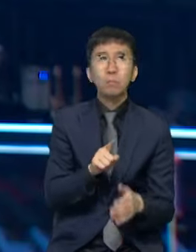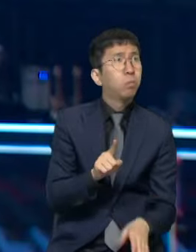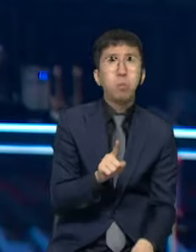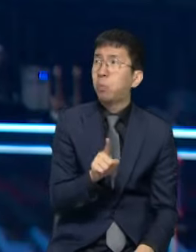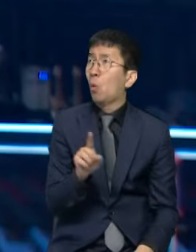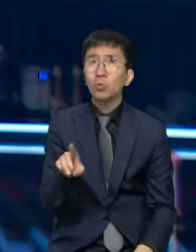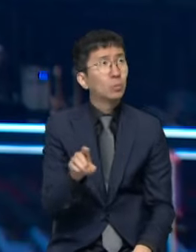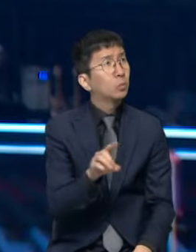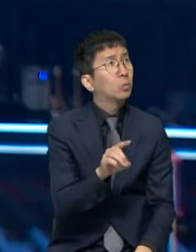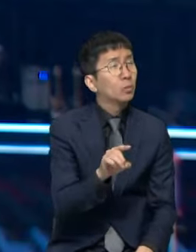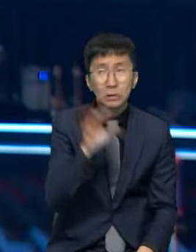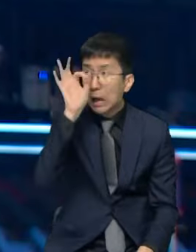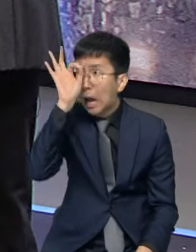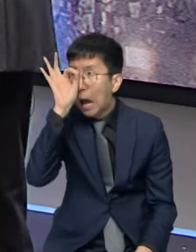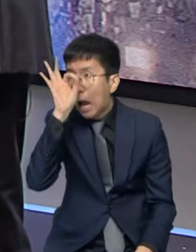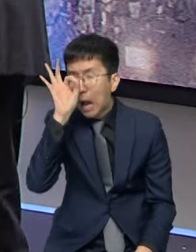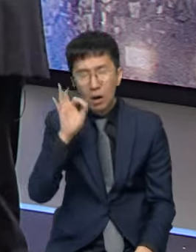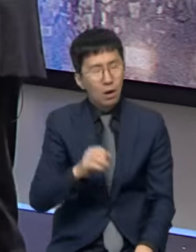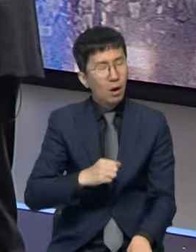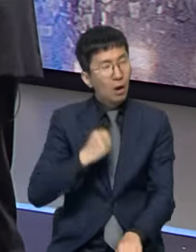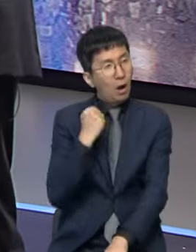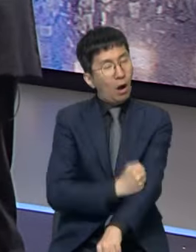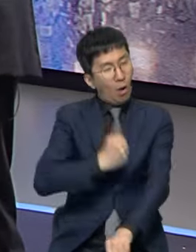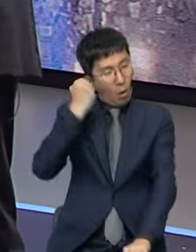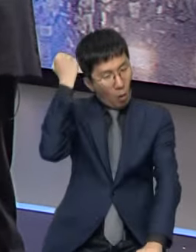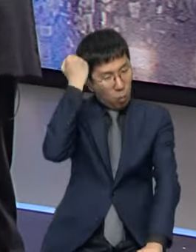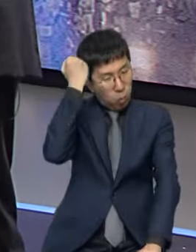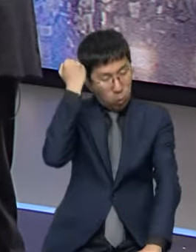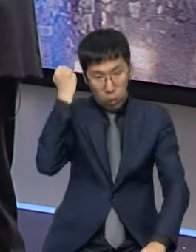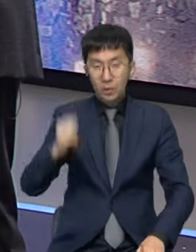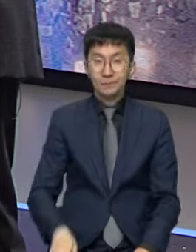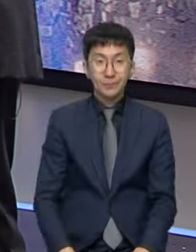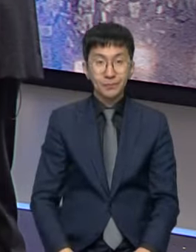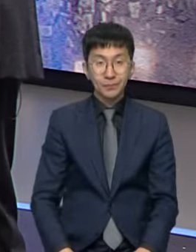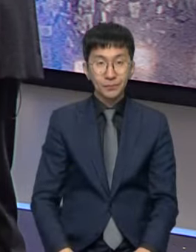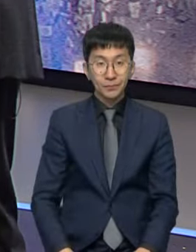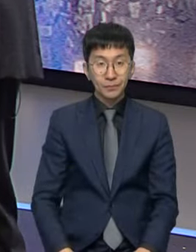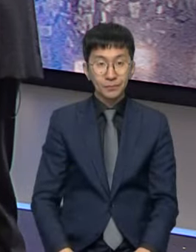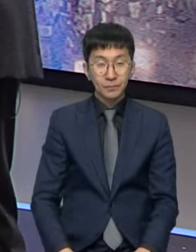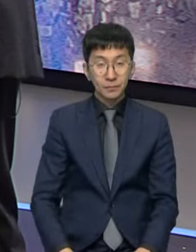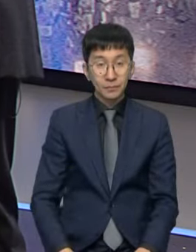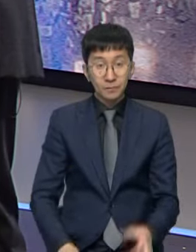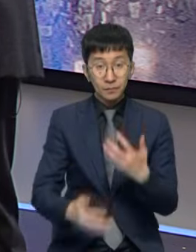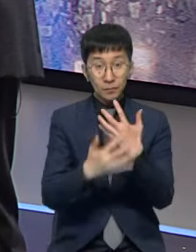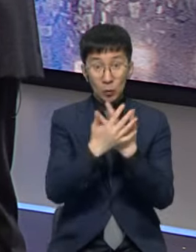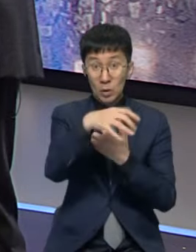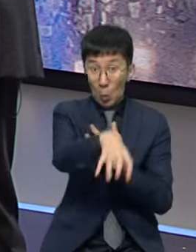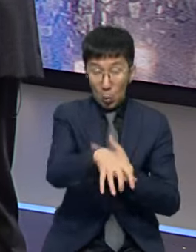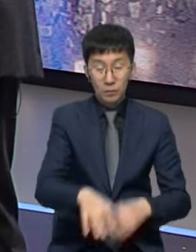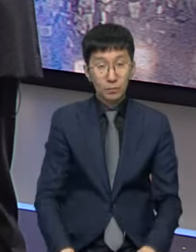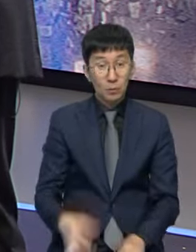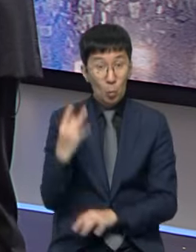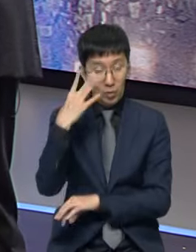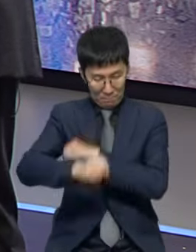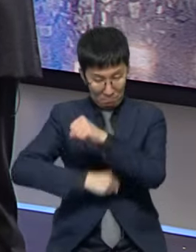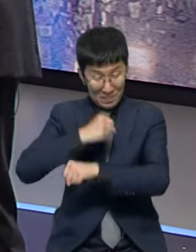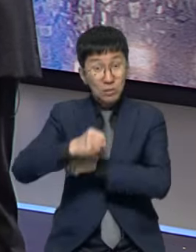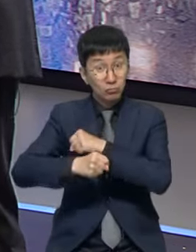찾느라 상당히 애를 먹었습니다. 네. 그런데 이제 공화당 전당대회가 열리고 있는 그 밀워키는 미국에서 민주당,